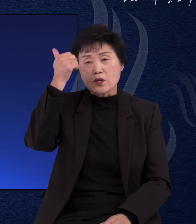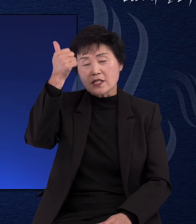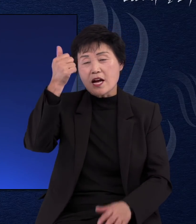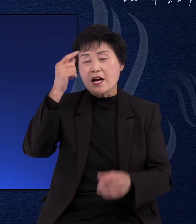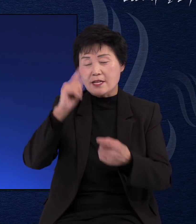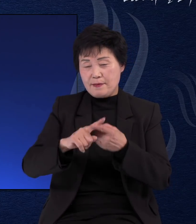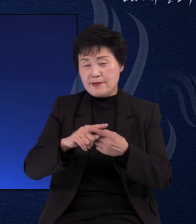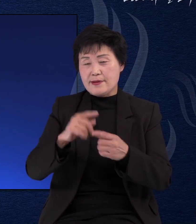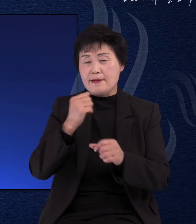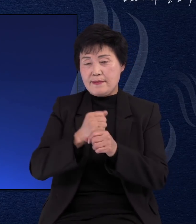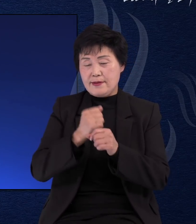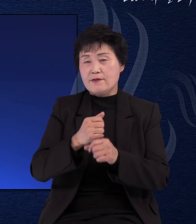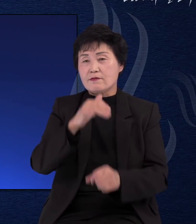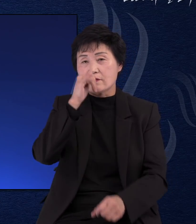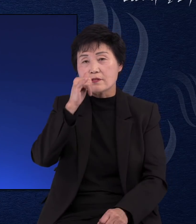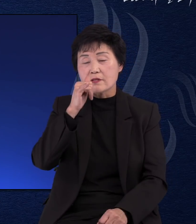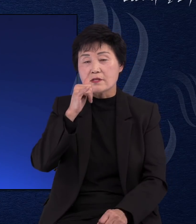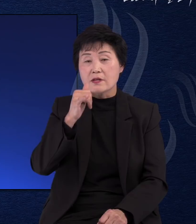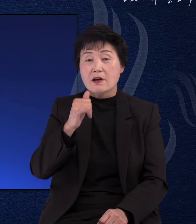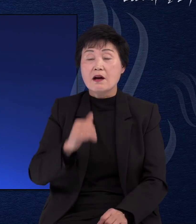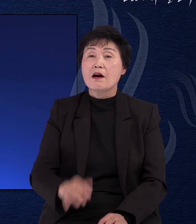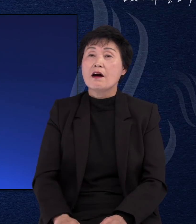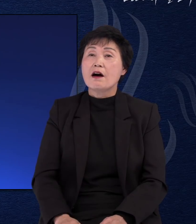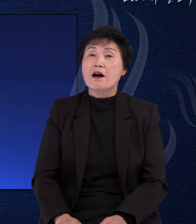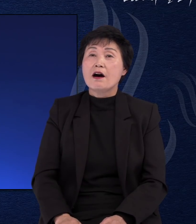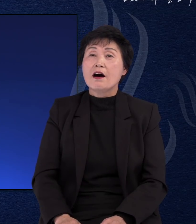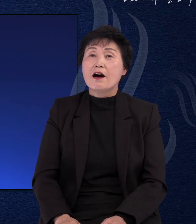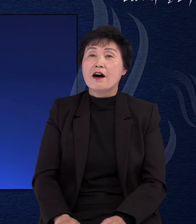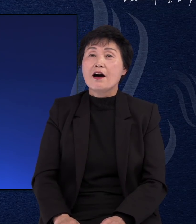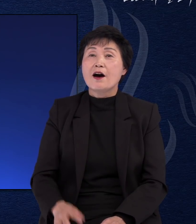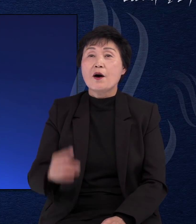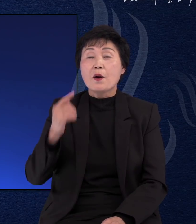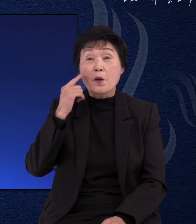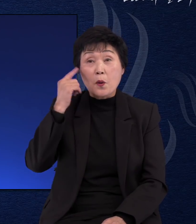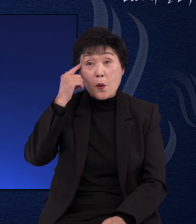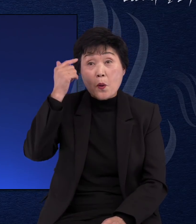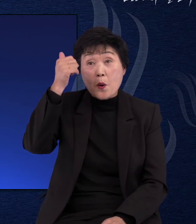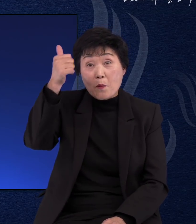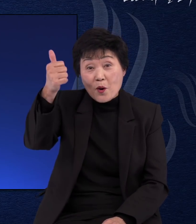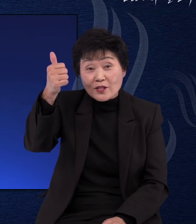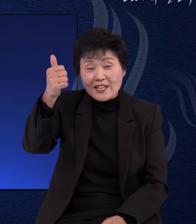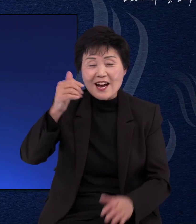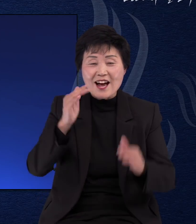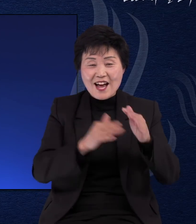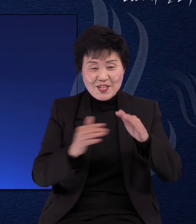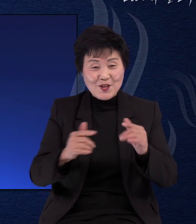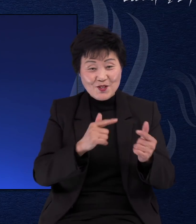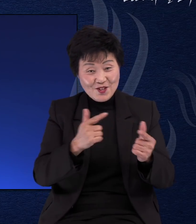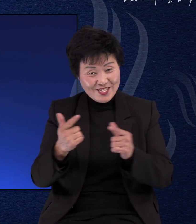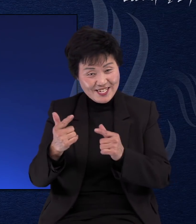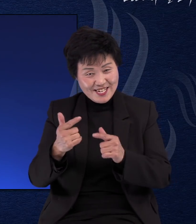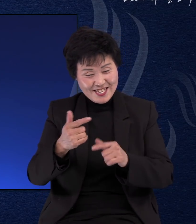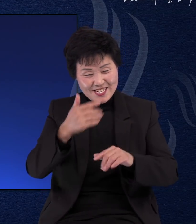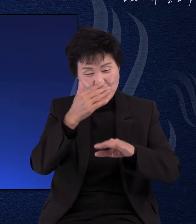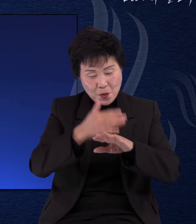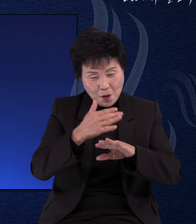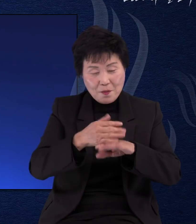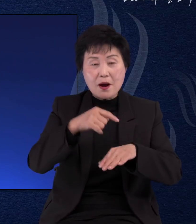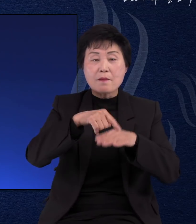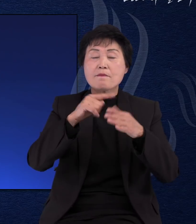너무너무 수준도 높고 너무너무 고마워서 목사가 성도가 고마워지니까 성도가